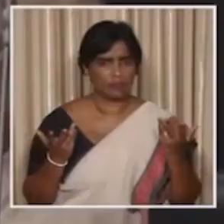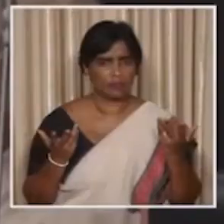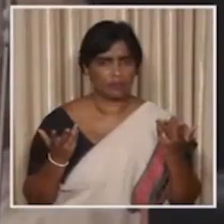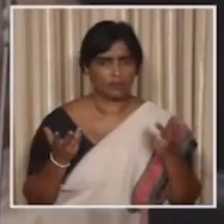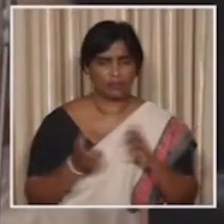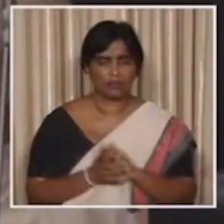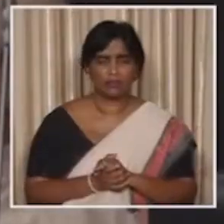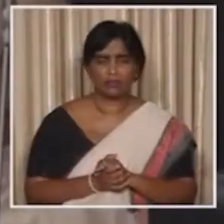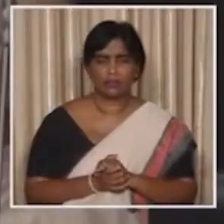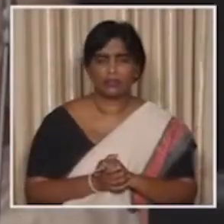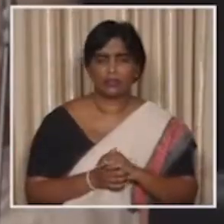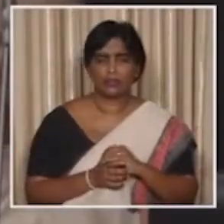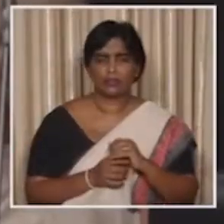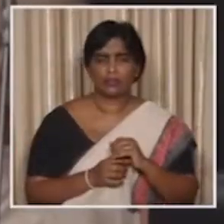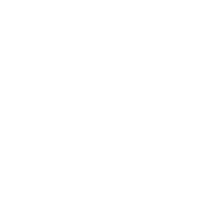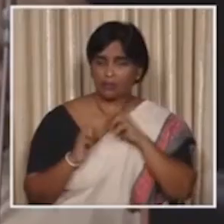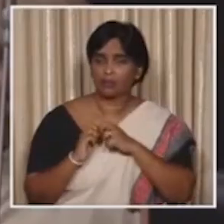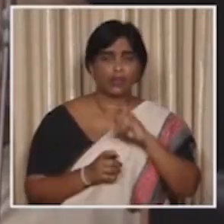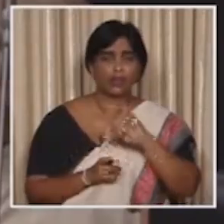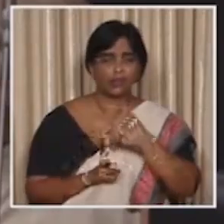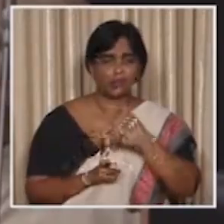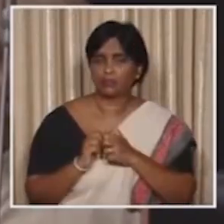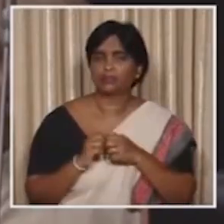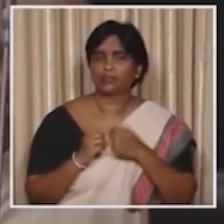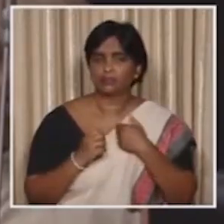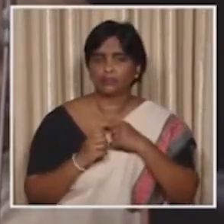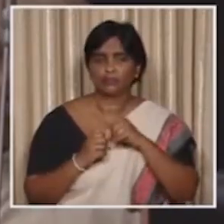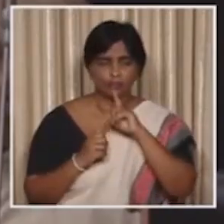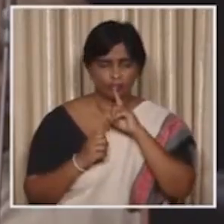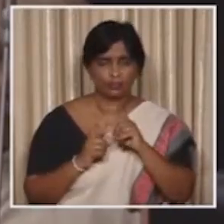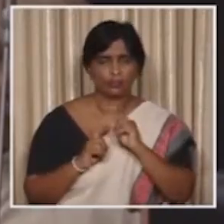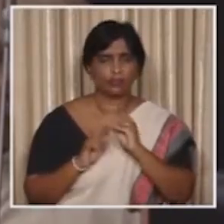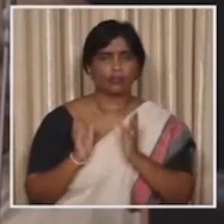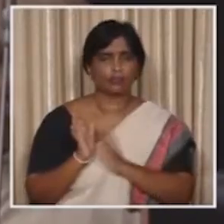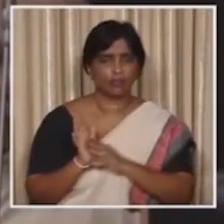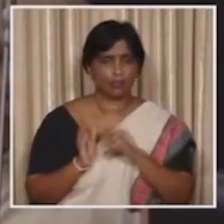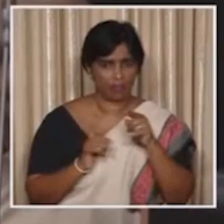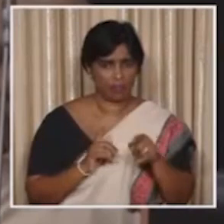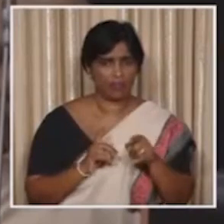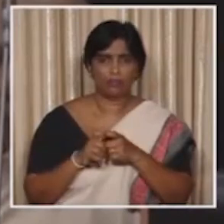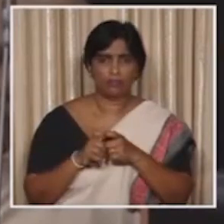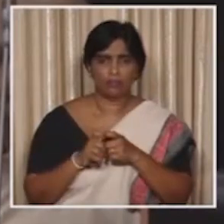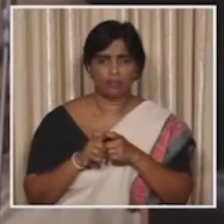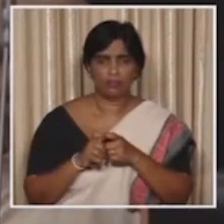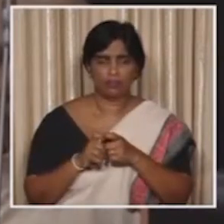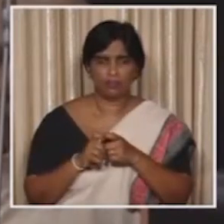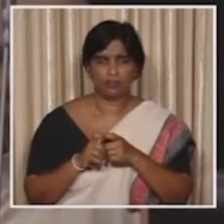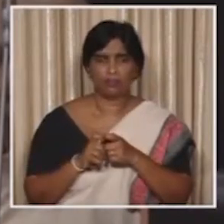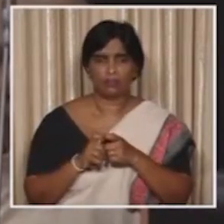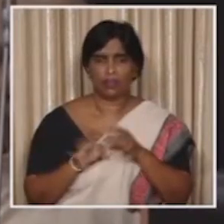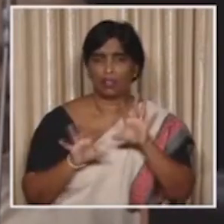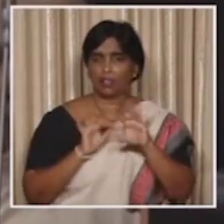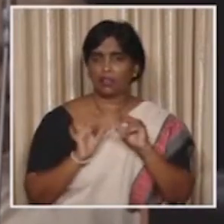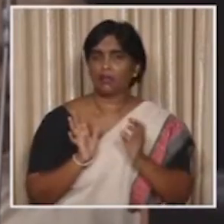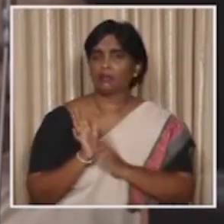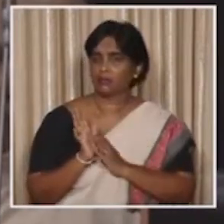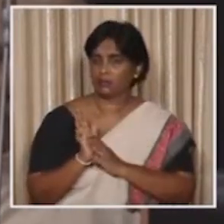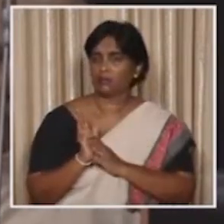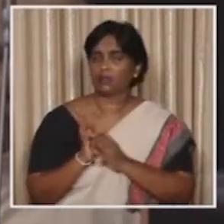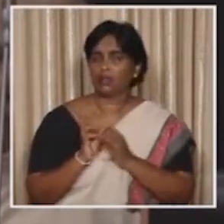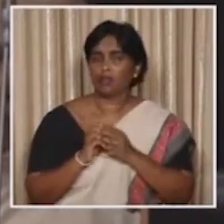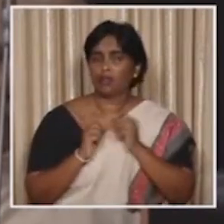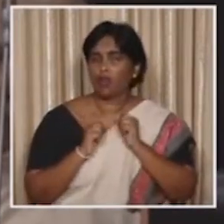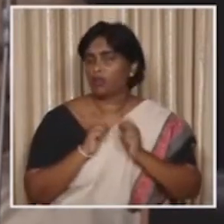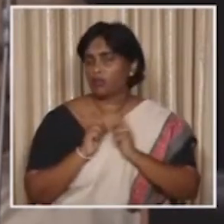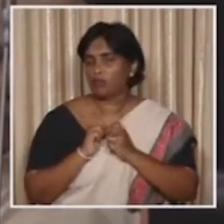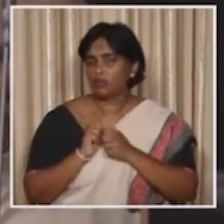නැතුව අභ්‍යාසනාකරණය හිර වෙලා. ඉතින් මම යෝජනා කරන අගමැතිතුමාට ඔබතුමා එක්ක කතා කළා. අපි තේරුම් කාරක සභාව බලලා මොකද්ද